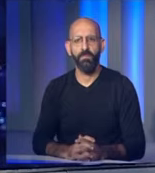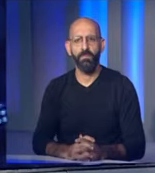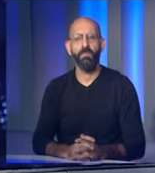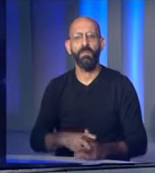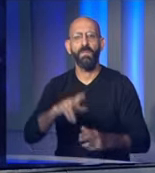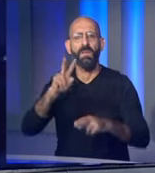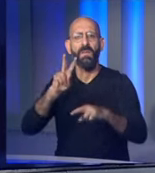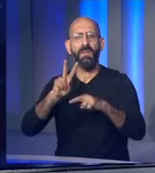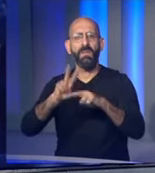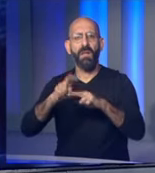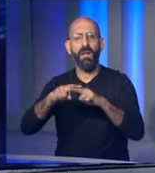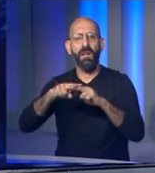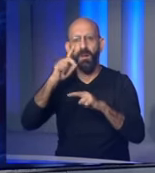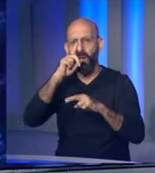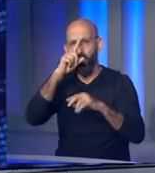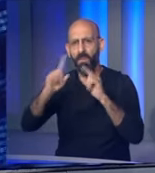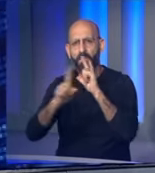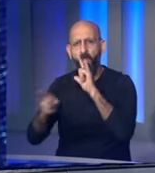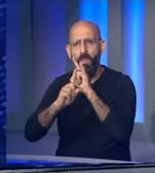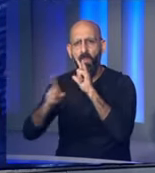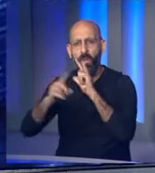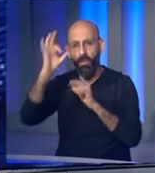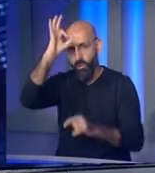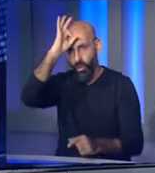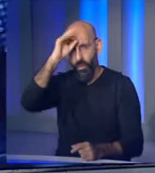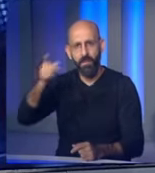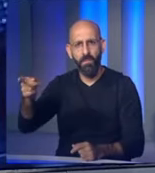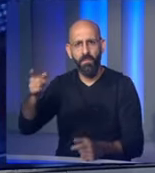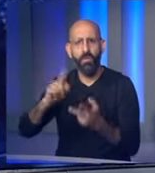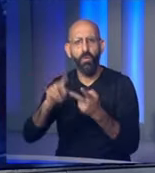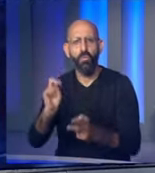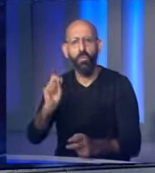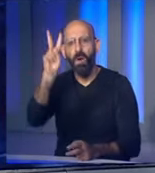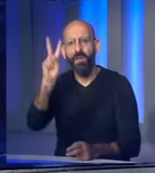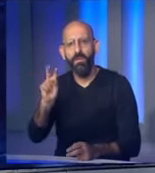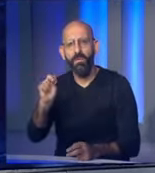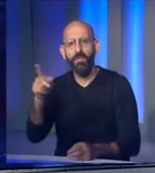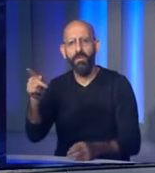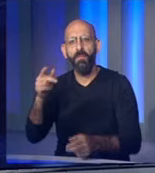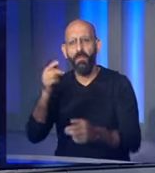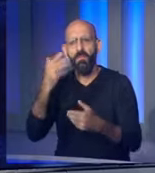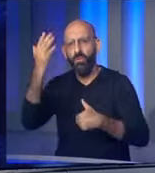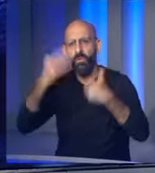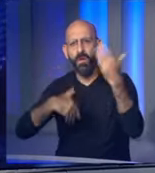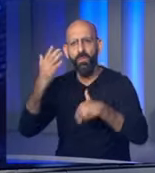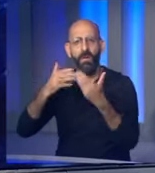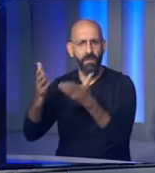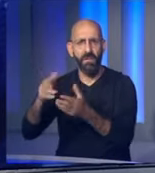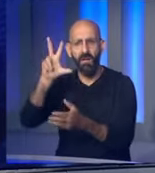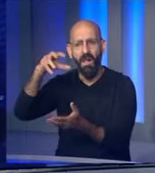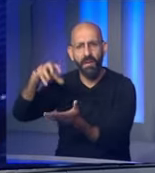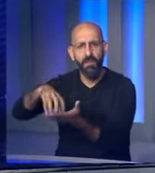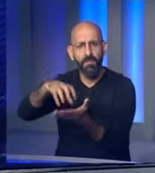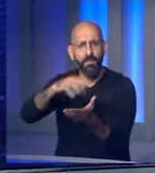العامه العدو الاسرائيلي يشن موجات جديده من غارت الجويه على قرى وبلدات جنوبيه وقوات حفظ حفظ السلامه التابعه